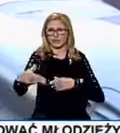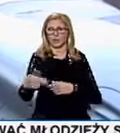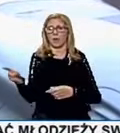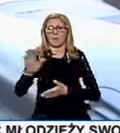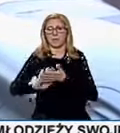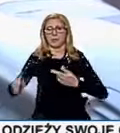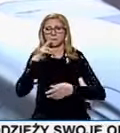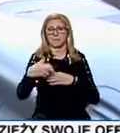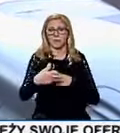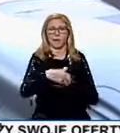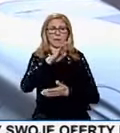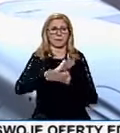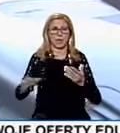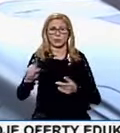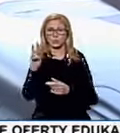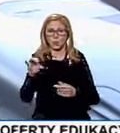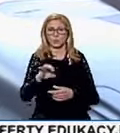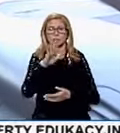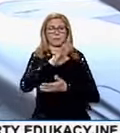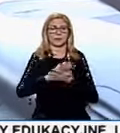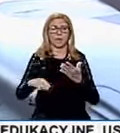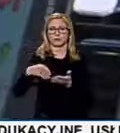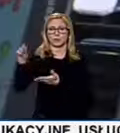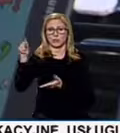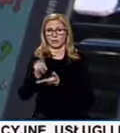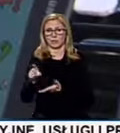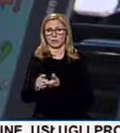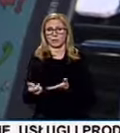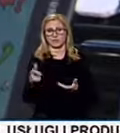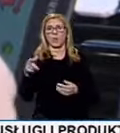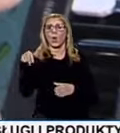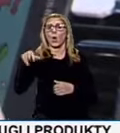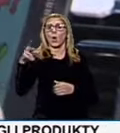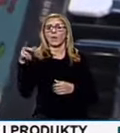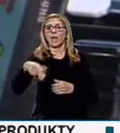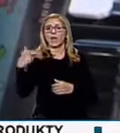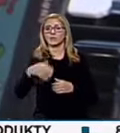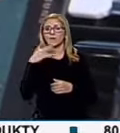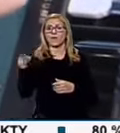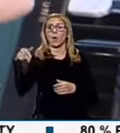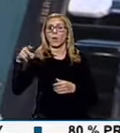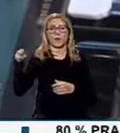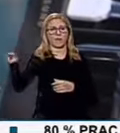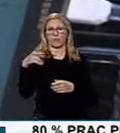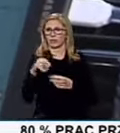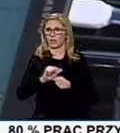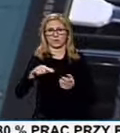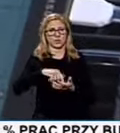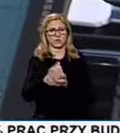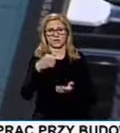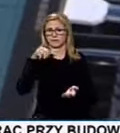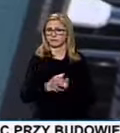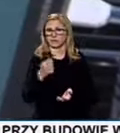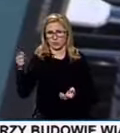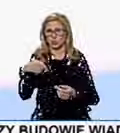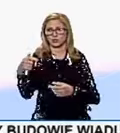bez badań lekarskich, bez ZUS-u, bez płacenia podatków? Jak twierdzą taksówkarze, kierowcy Ubera pracują nielegalnie, dlatego powinni być